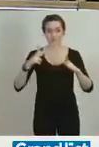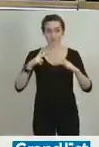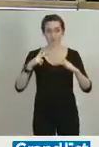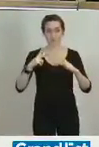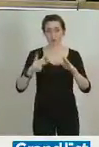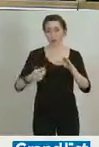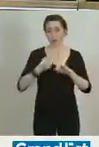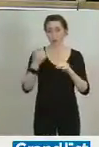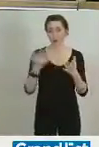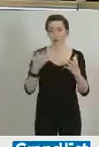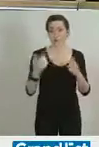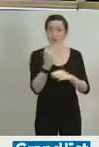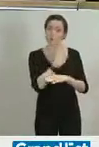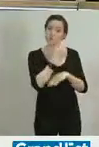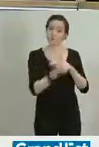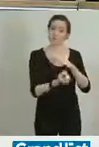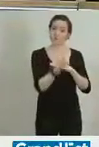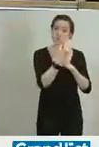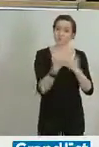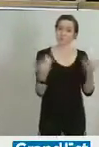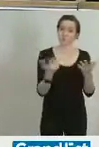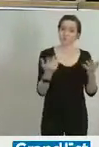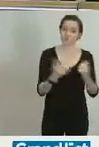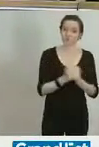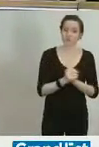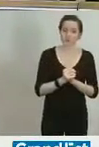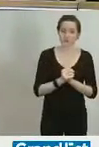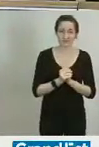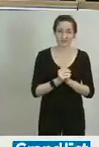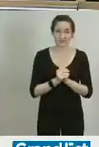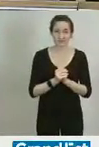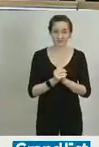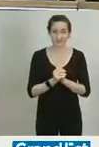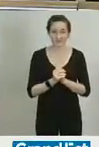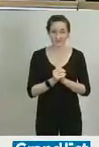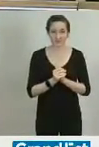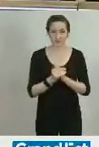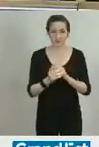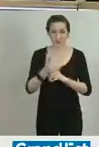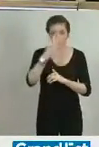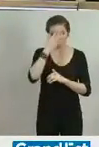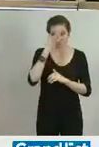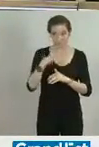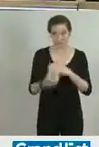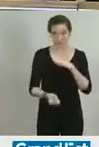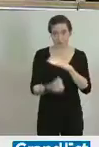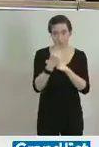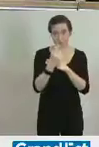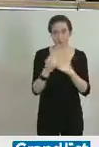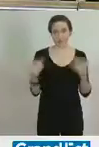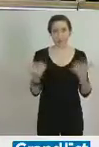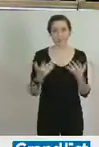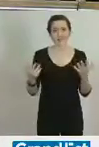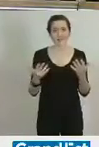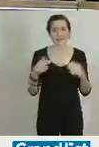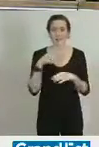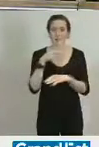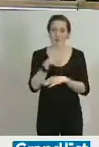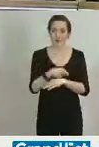que ces dispositifs représentent. J'ai souligné les novations au sens où il s'agit d'éléments